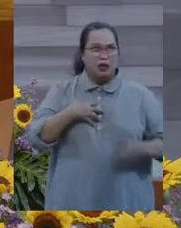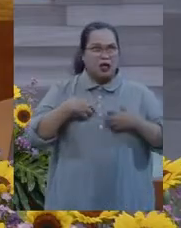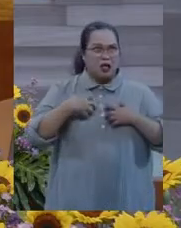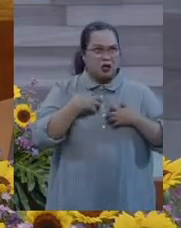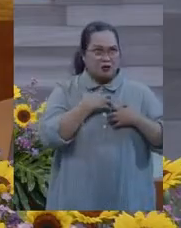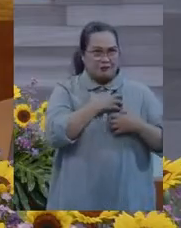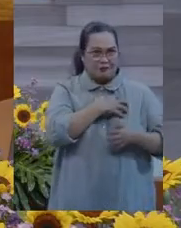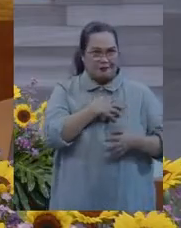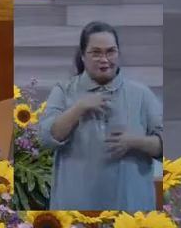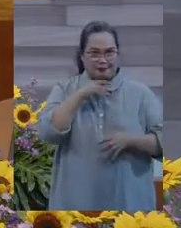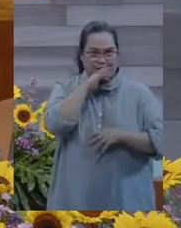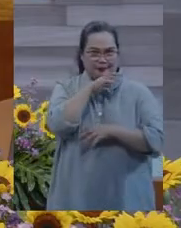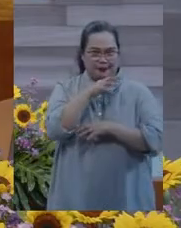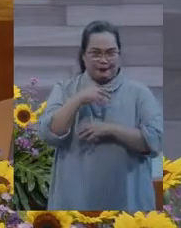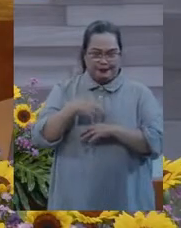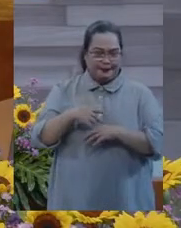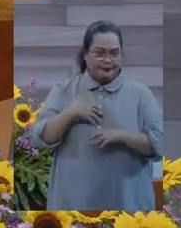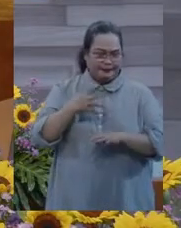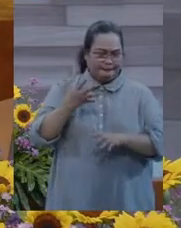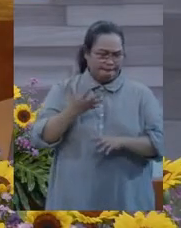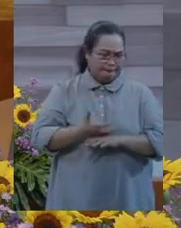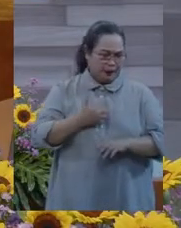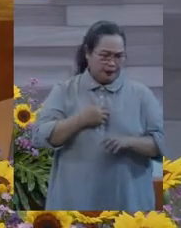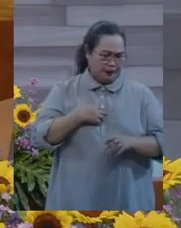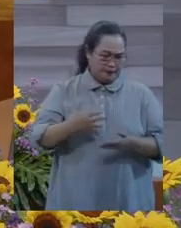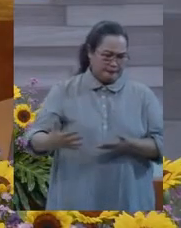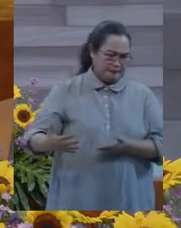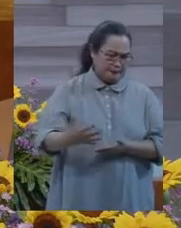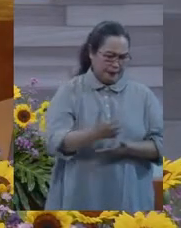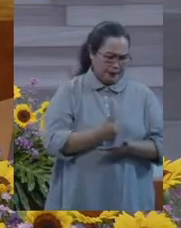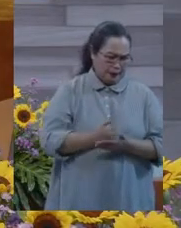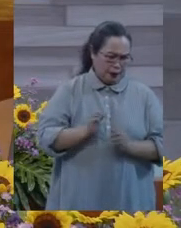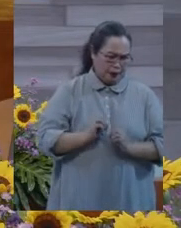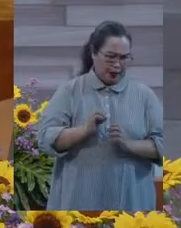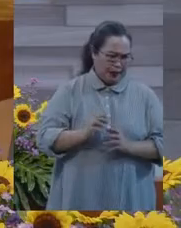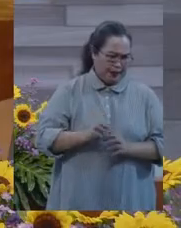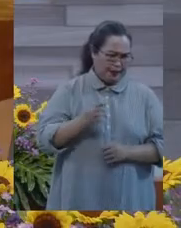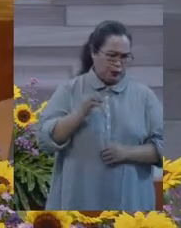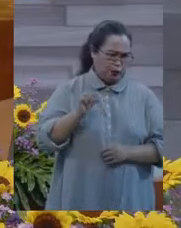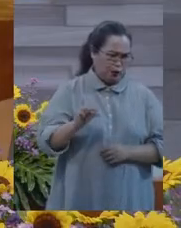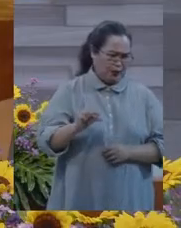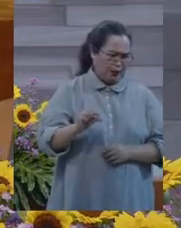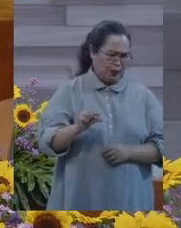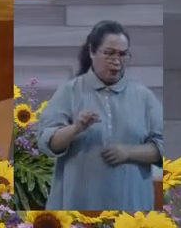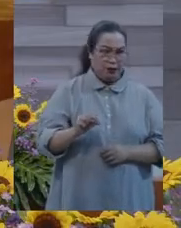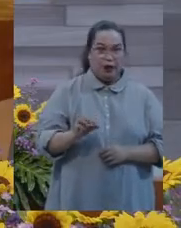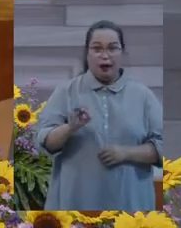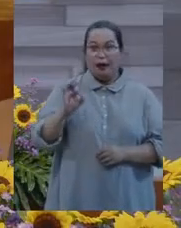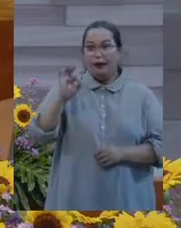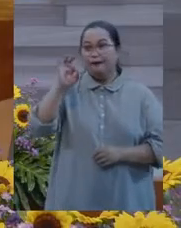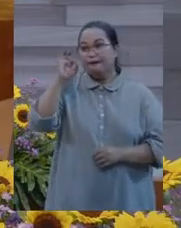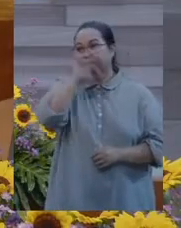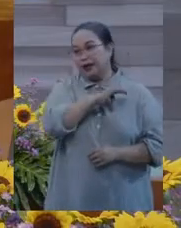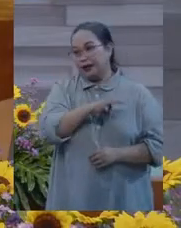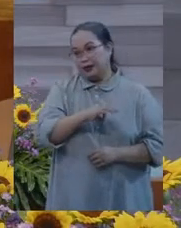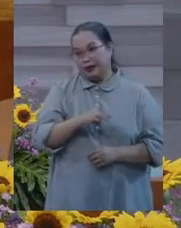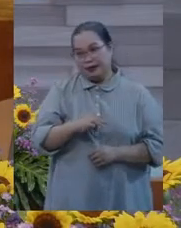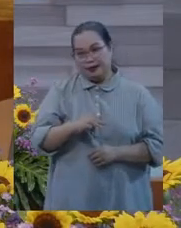nagre-reklamo, ang baba na naman ang koleksyon natin this week. Ganyan ang mga false prophet.